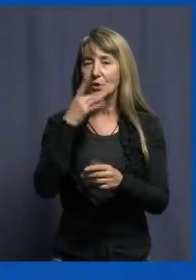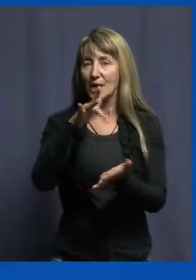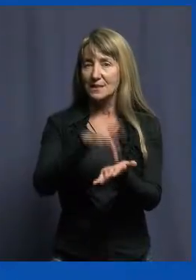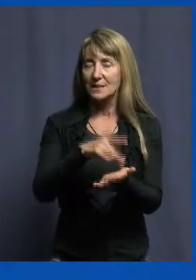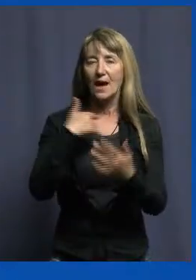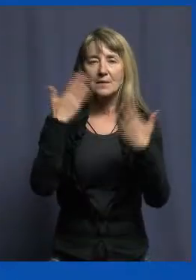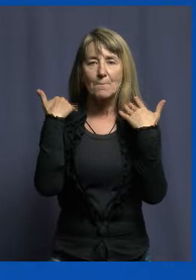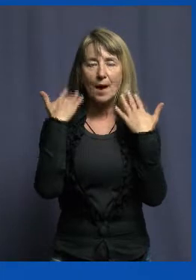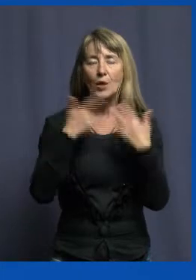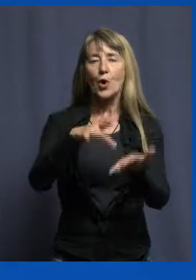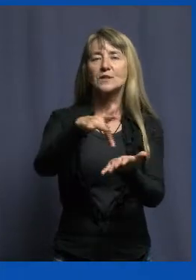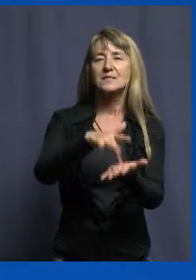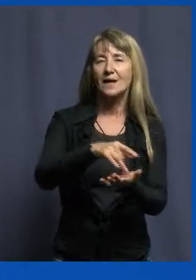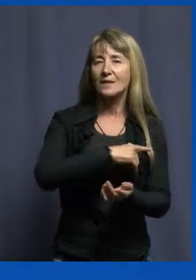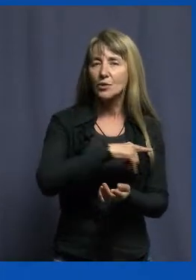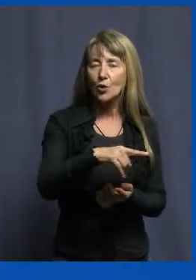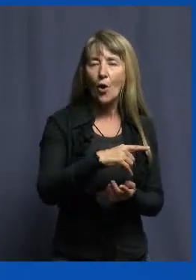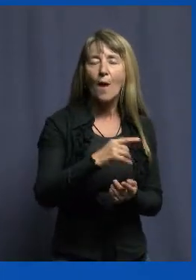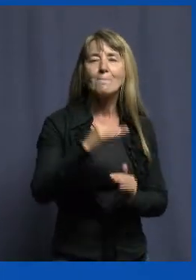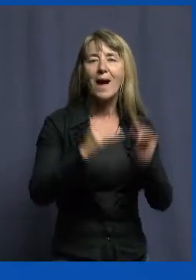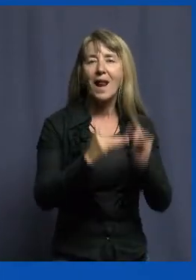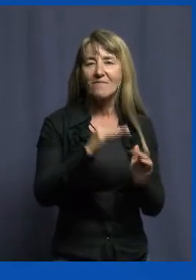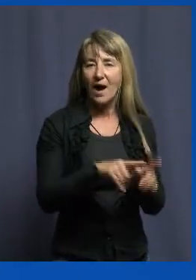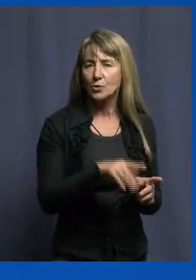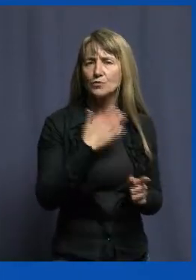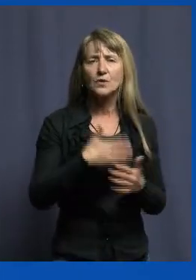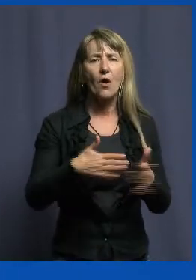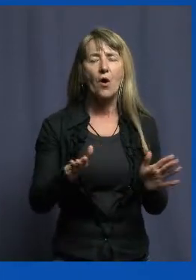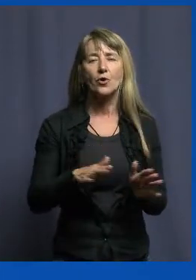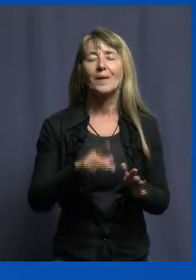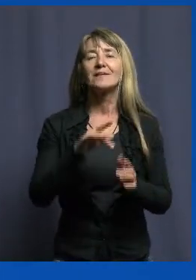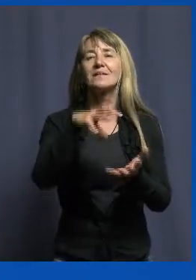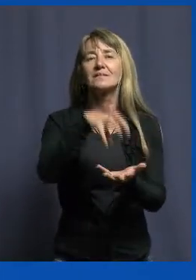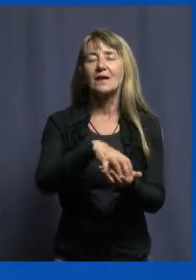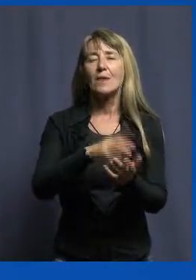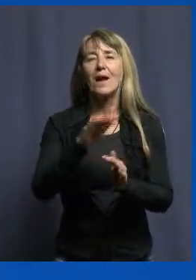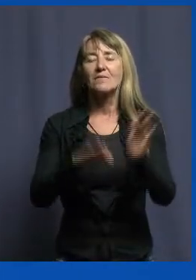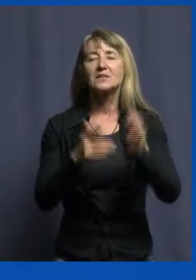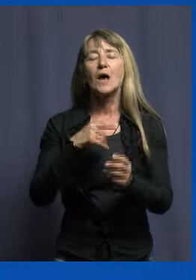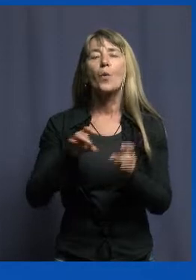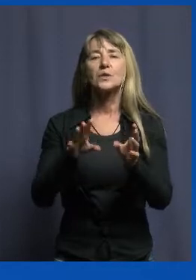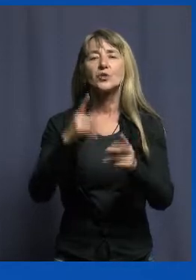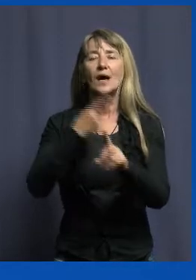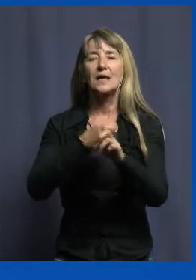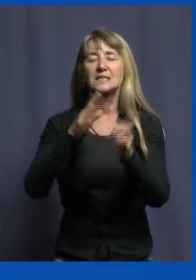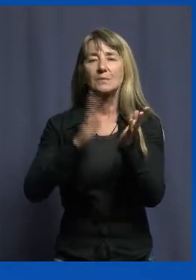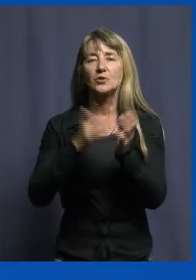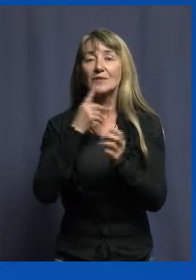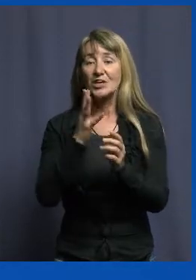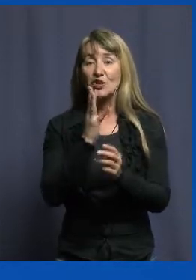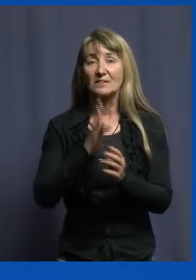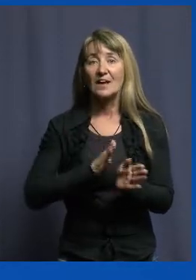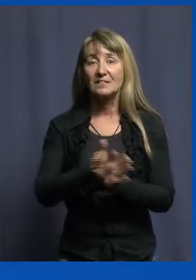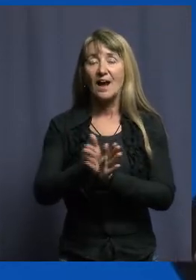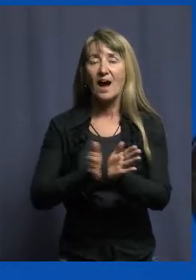ka parku, od centra ka Maloj Vagi, tu će biti ogroman trg Mala Vaga sa ulicom Kneza Miloša sa 4 trake. Kad pogledate